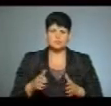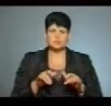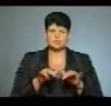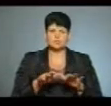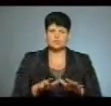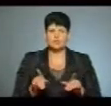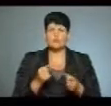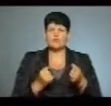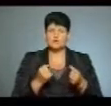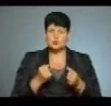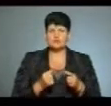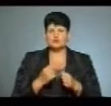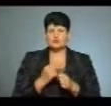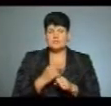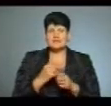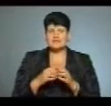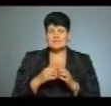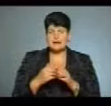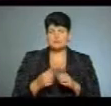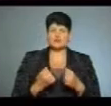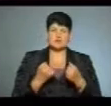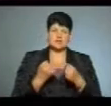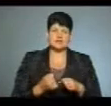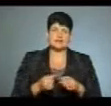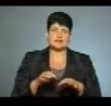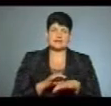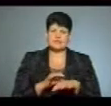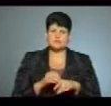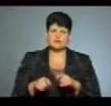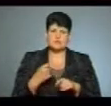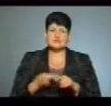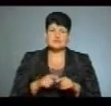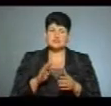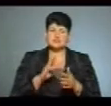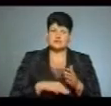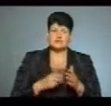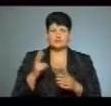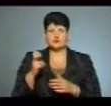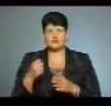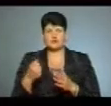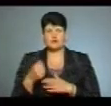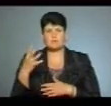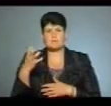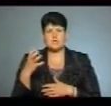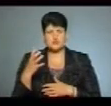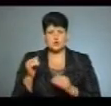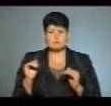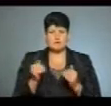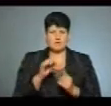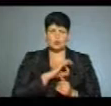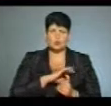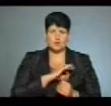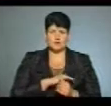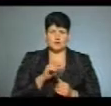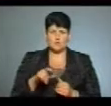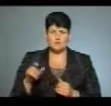що спричинило середньої тяжкості тілесне ушкодження. Вона передбачає штраф від 200 до 500 неоподаткованих мінімумів доходів